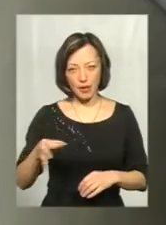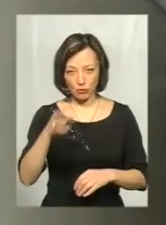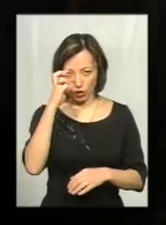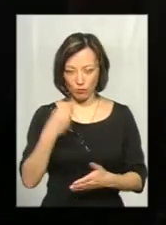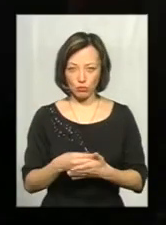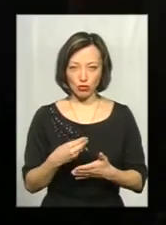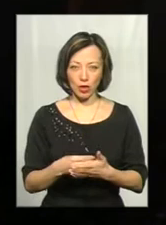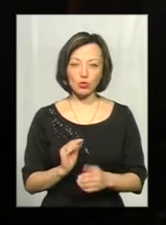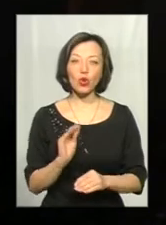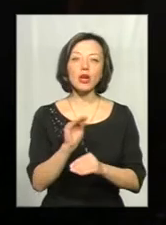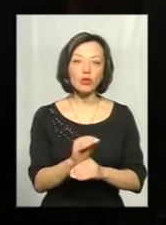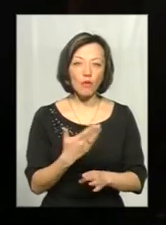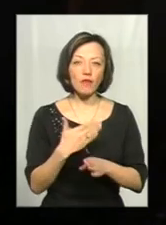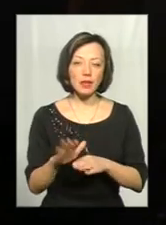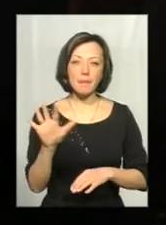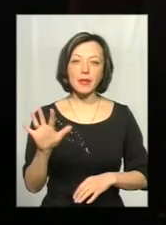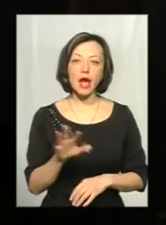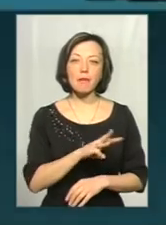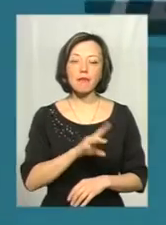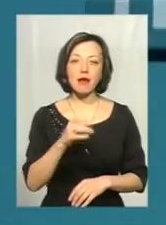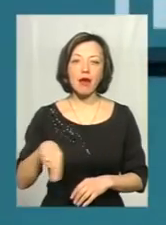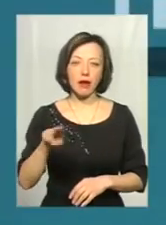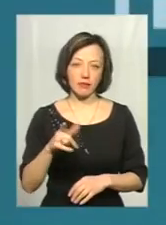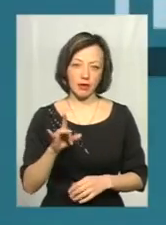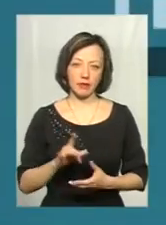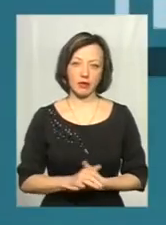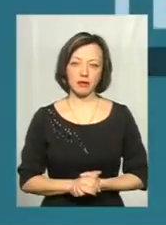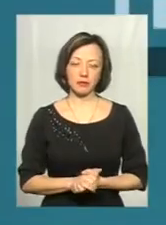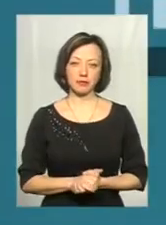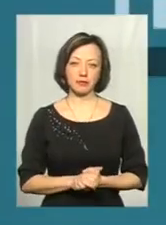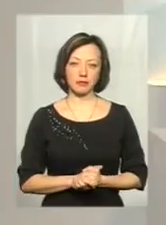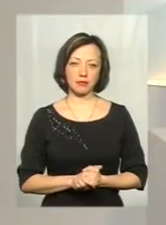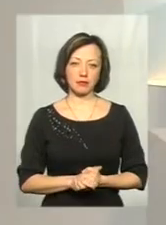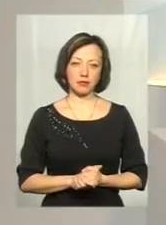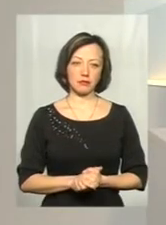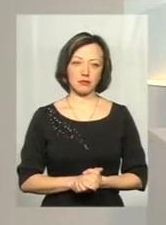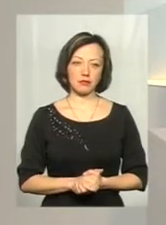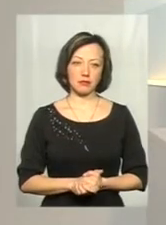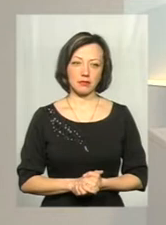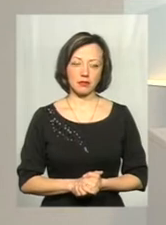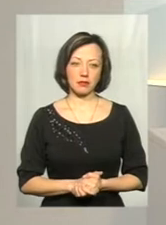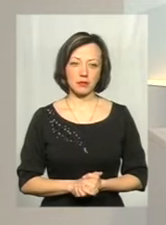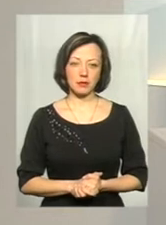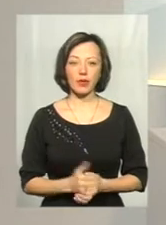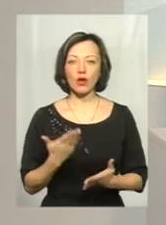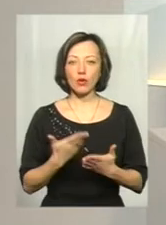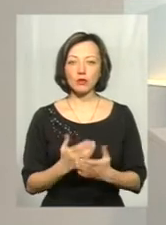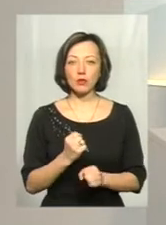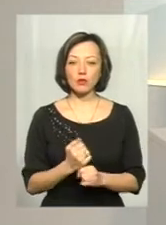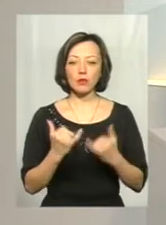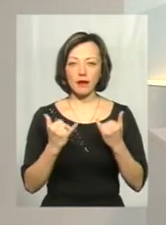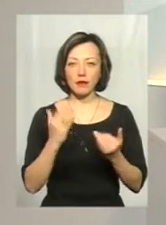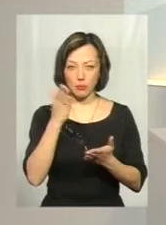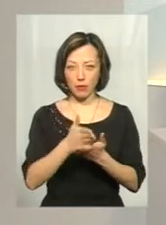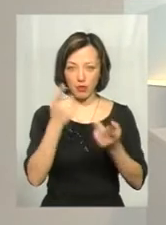державного бюджету додатково виділено 5 мільярдів гривень. Отож, працюємо для вас у